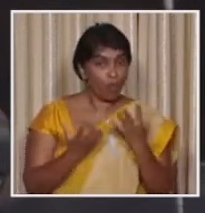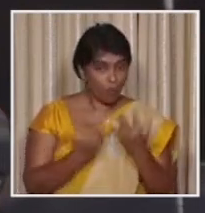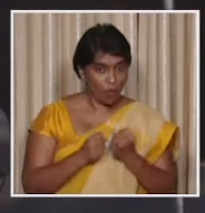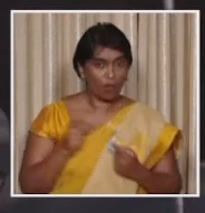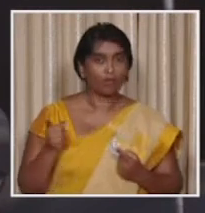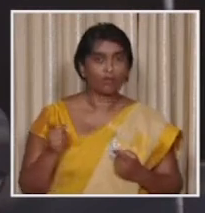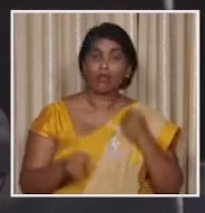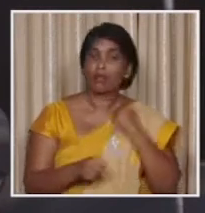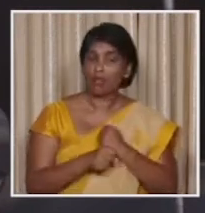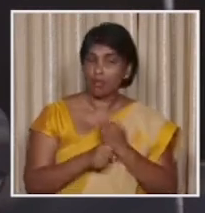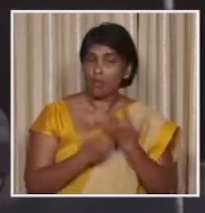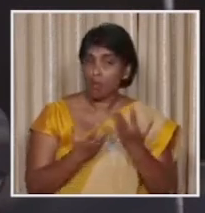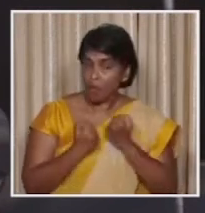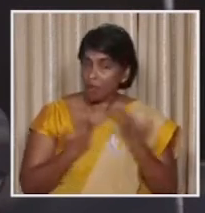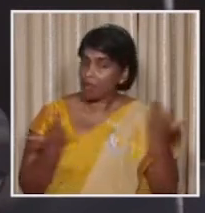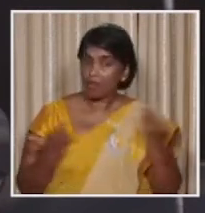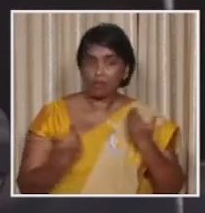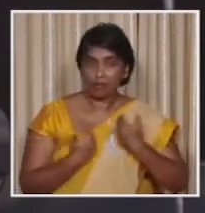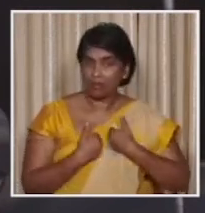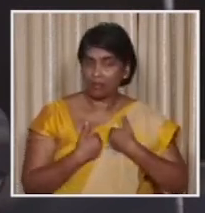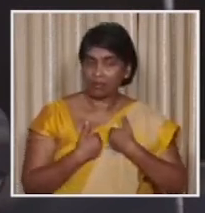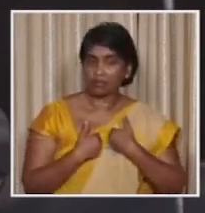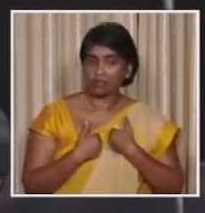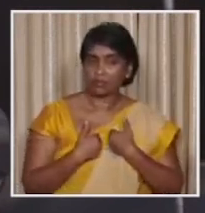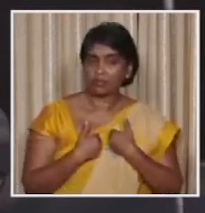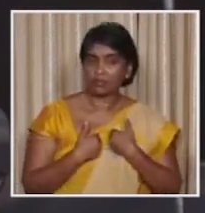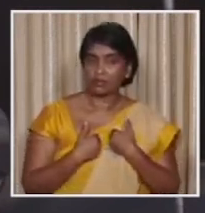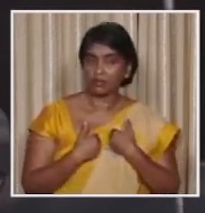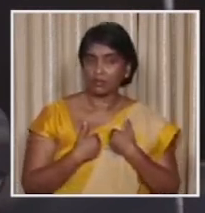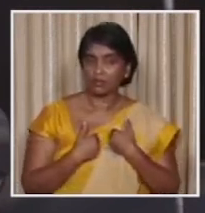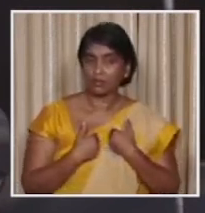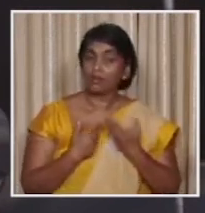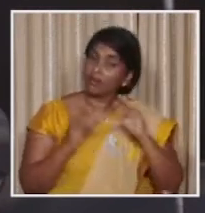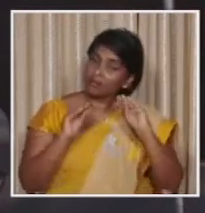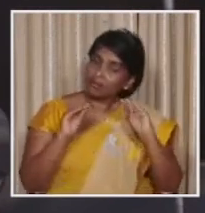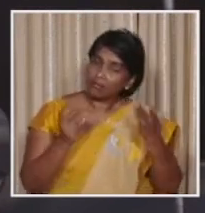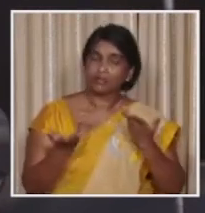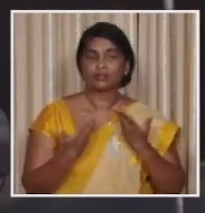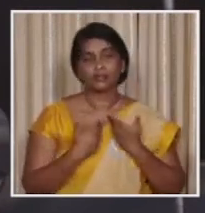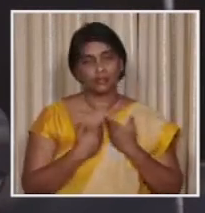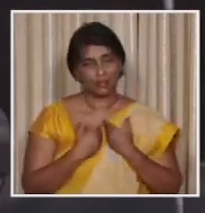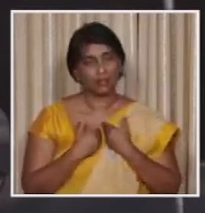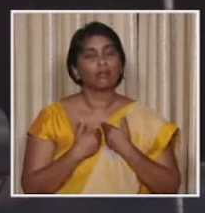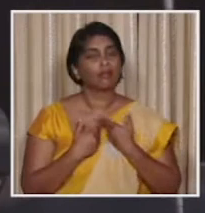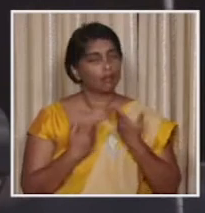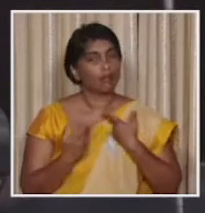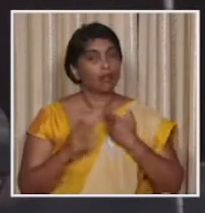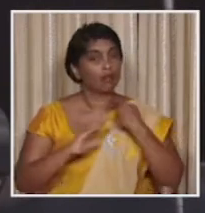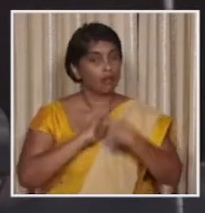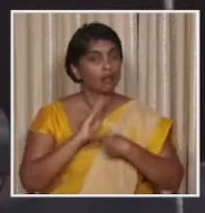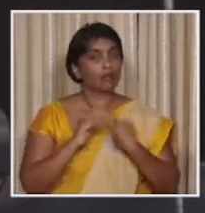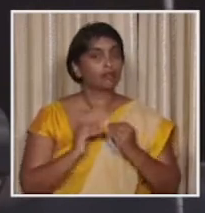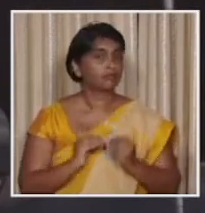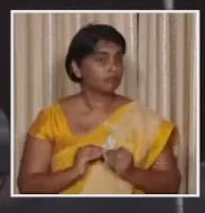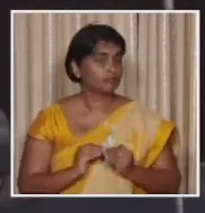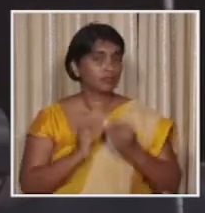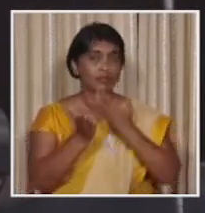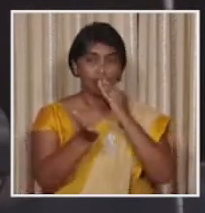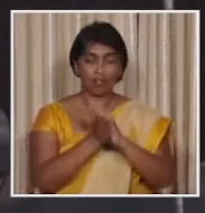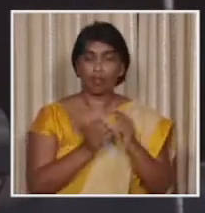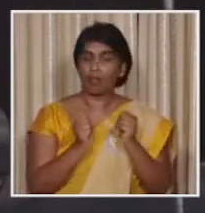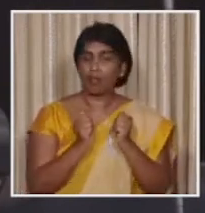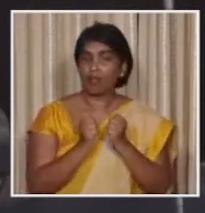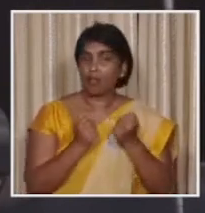ඕනේ. ආණ්ඩුවට ඕනේ නැත්නම් අපේ යම් කිසි හෝ මේ මේ රට බේරගන්න